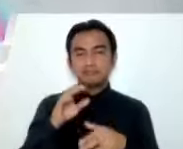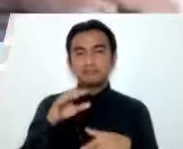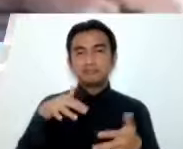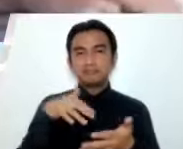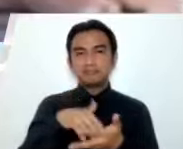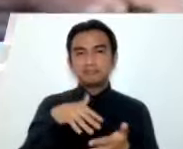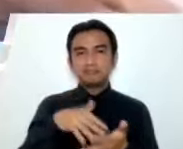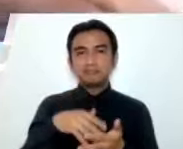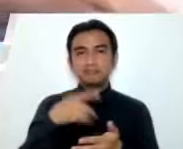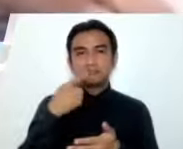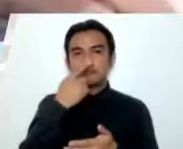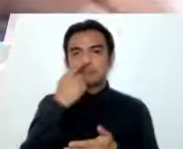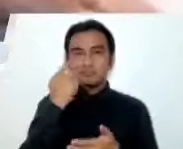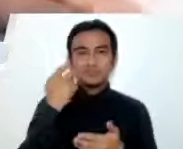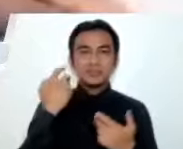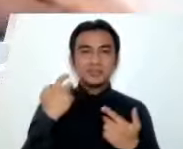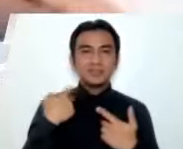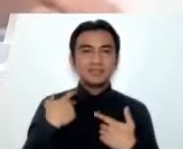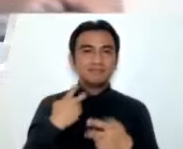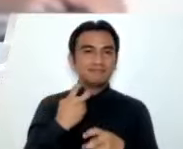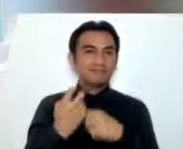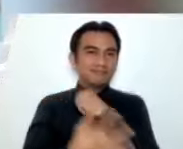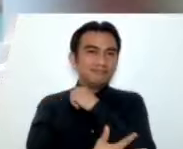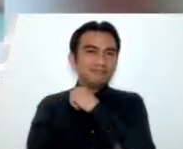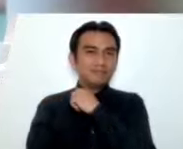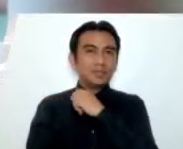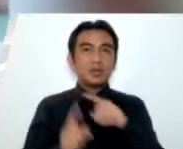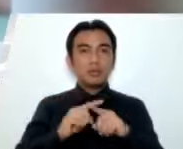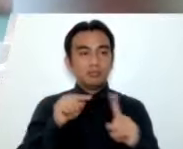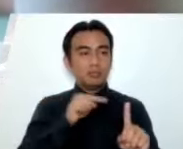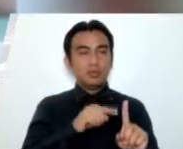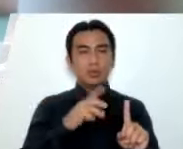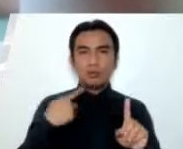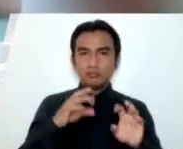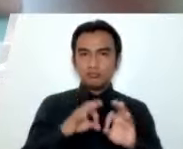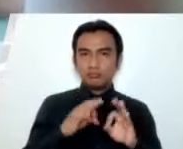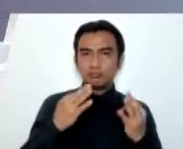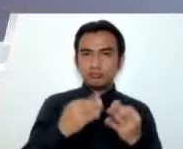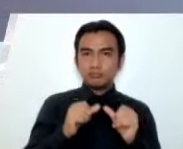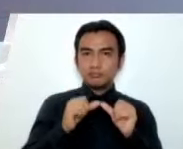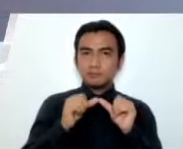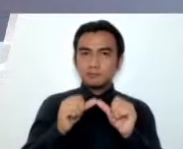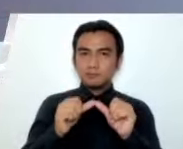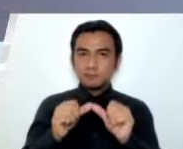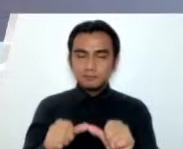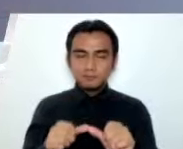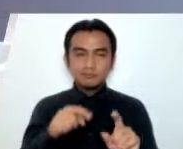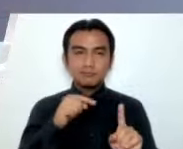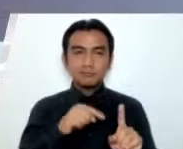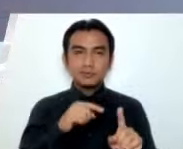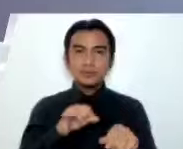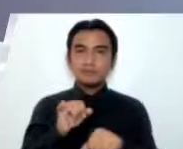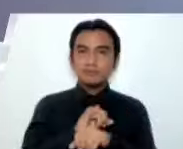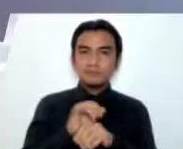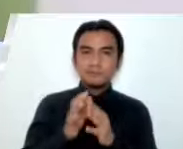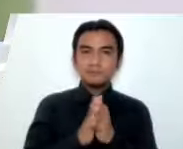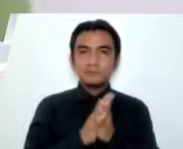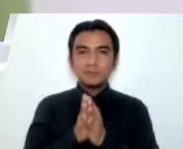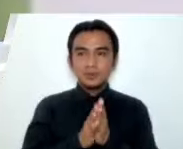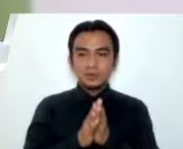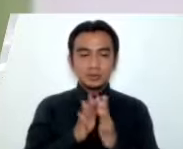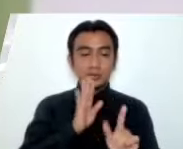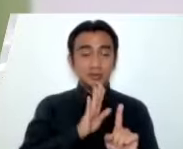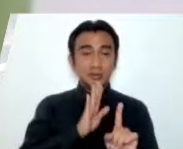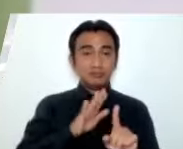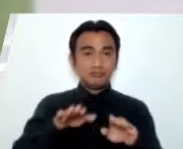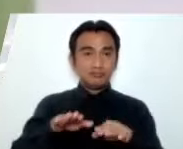pamilya. Pero dahil sa pagpupursige, limang anak ni Tatay Hilario, pawang mga profesional na. Dahil